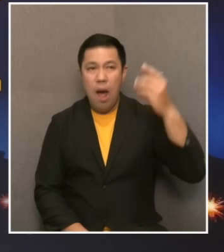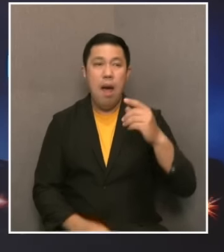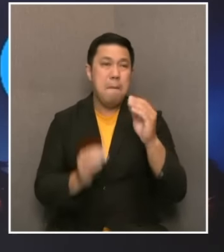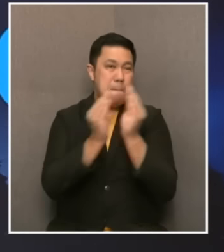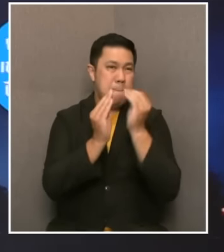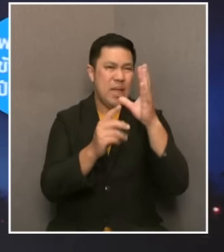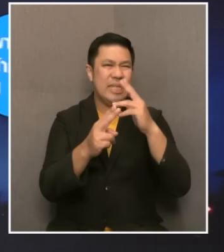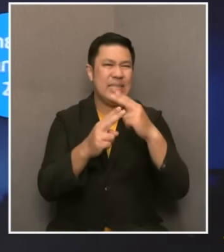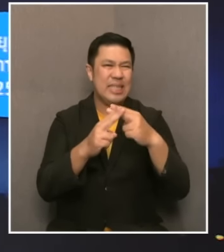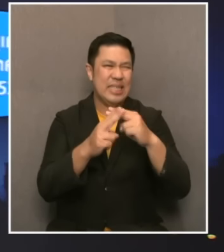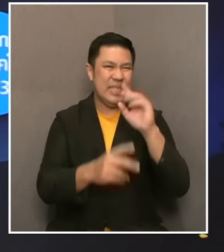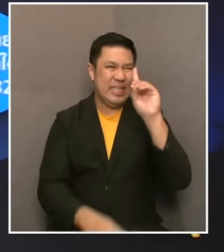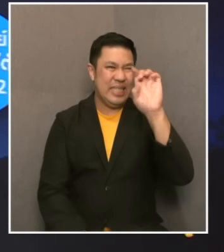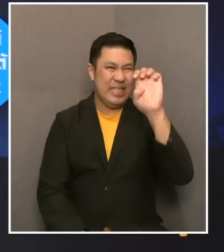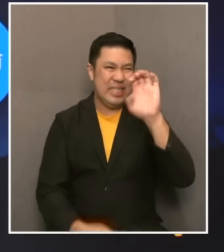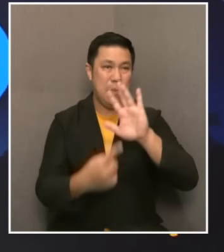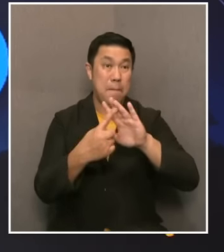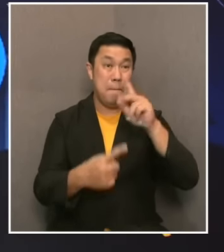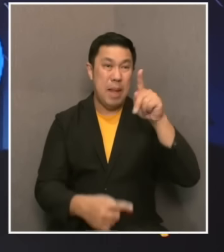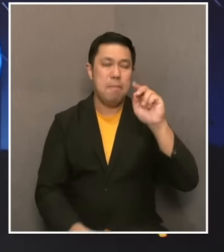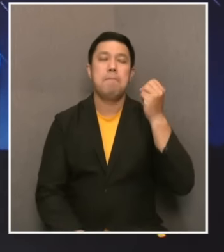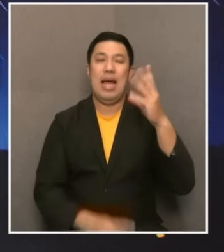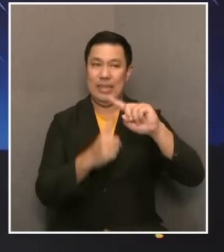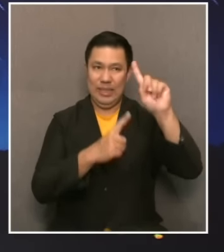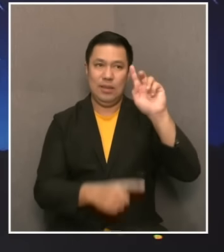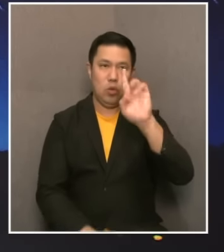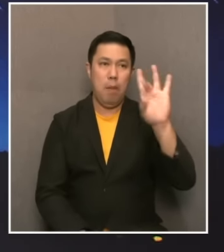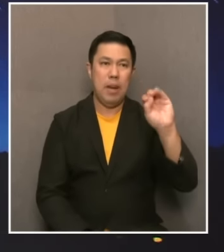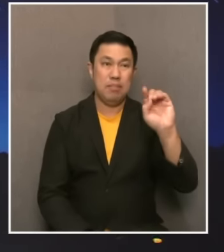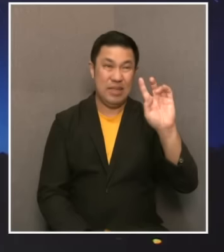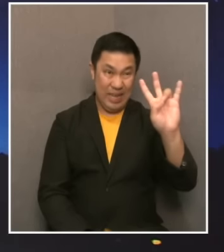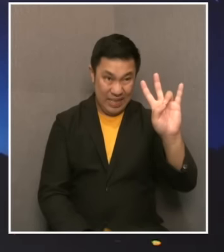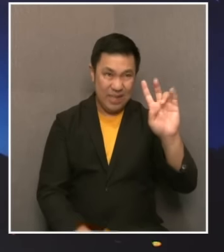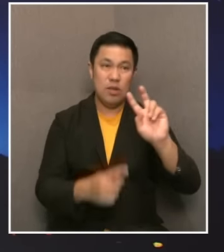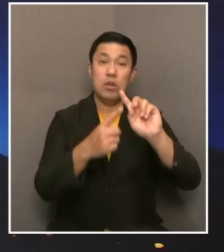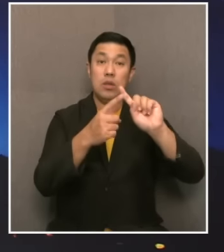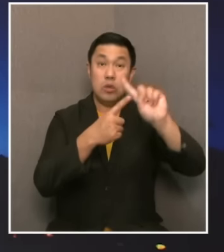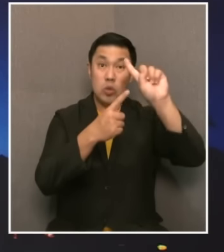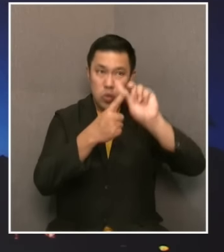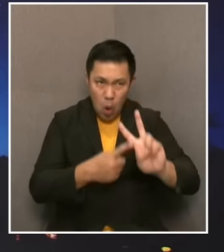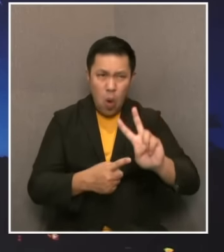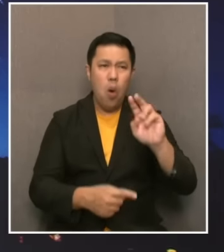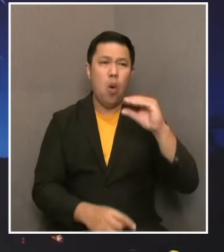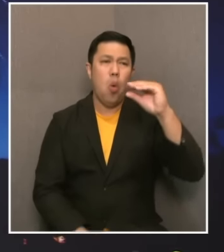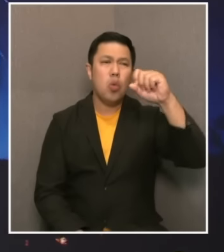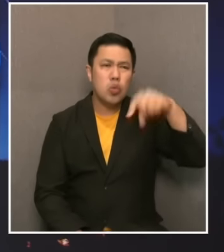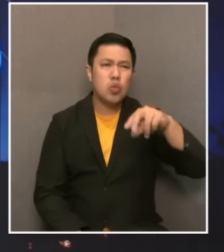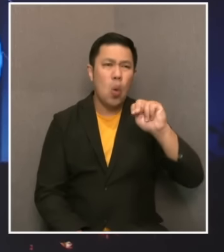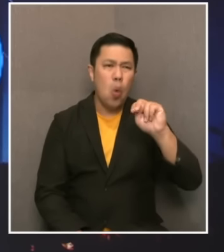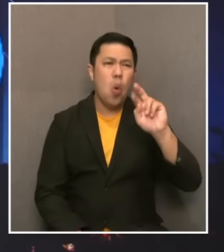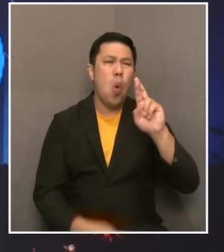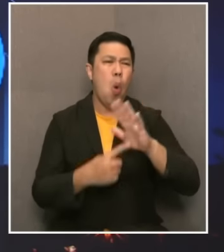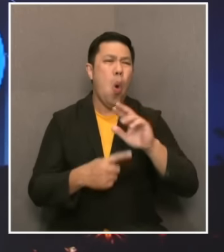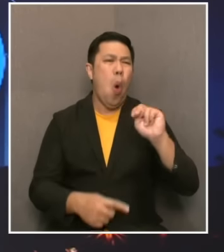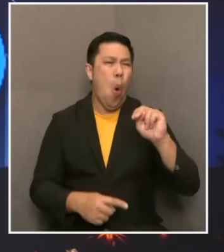าเป็นดีเพรสชันมากที่สุด187ลูกรองลงมานะครับก็คือโซนร้อน18ลูกและไต้ฝุ่น1ลูกเท่านั้นน